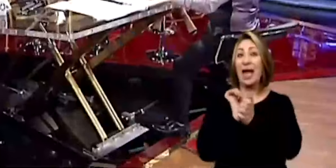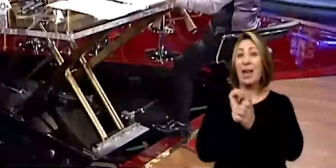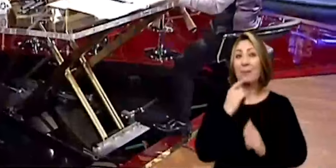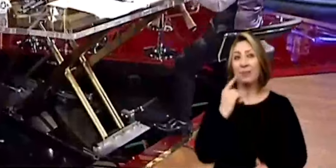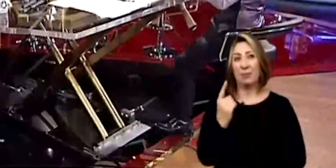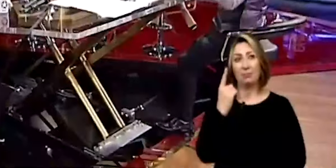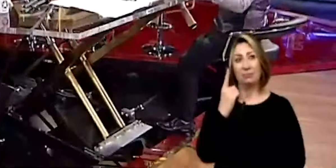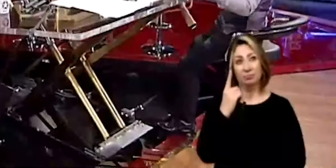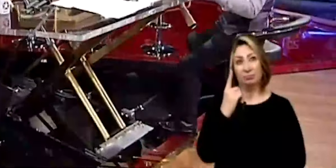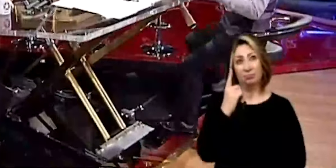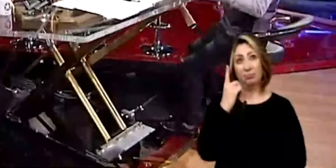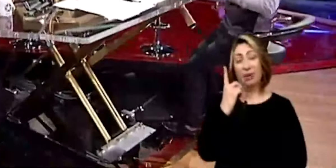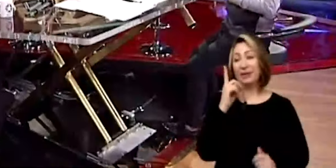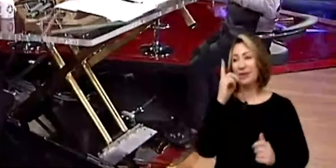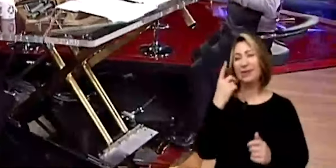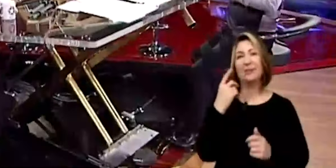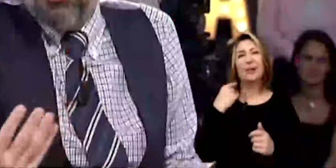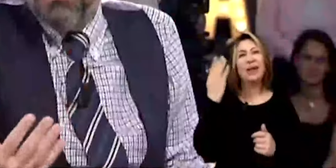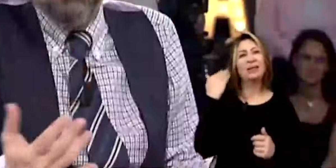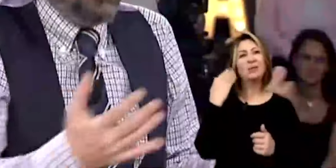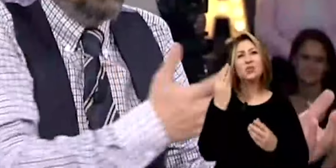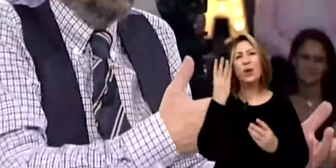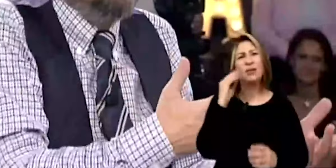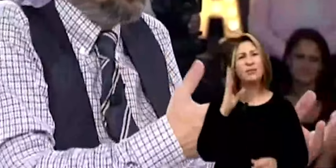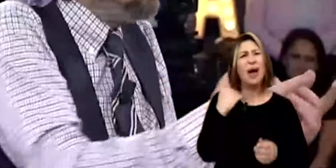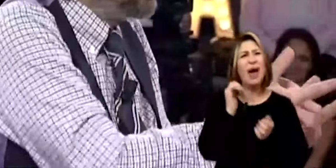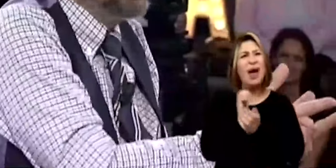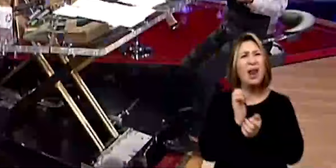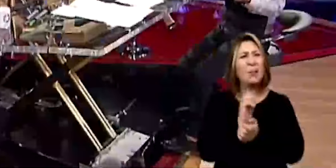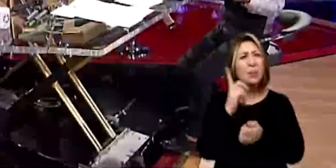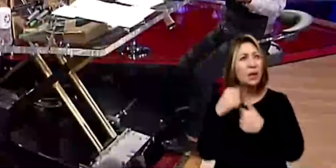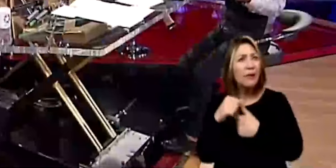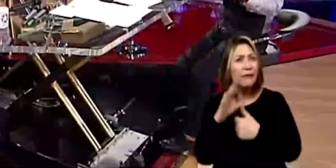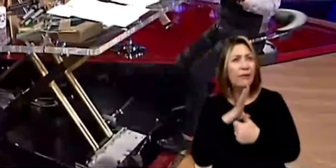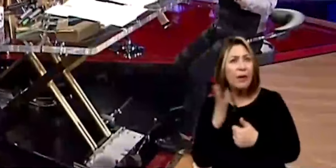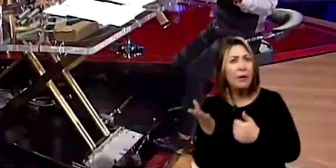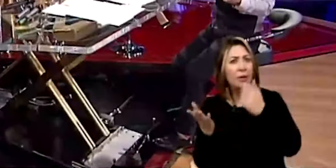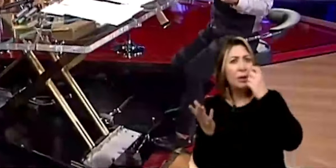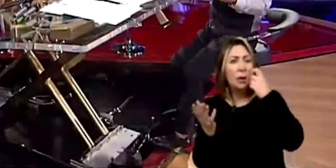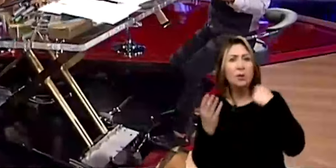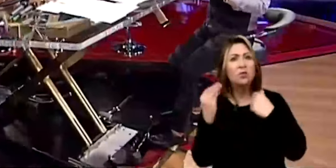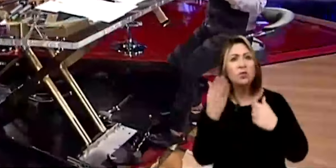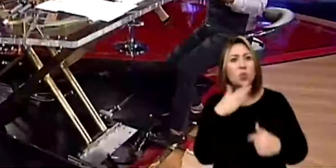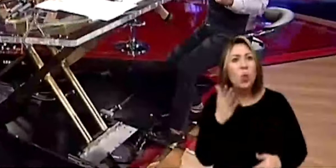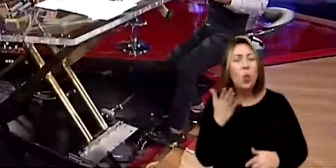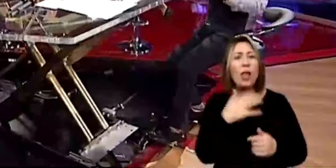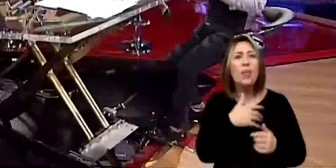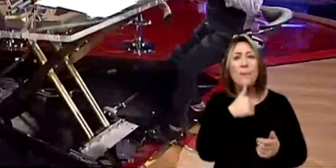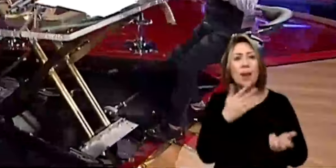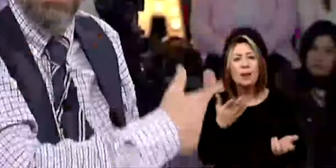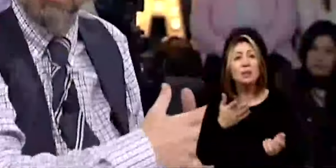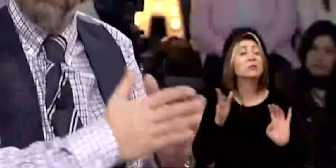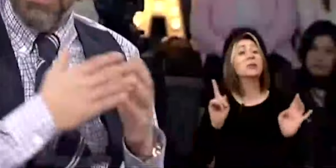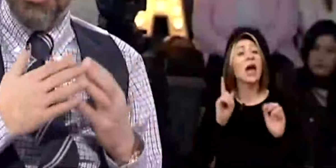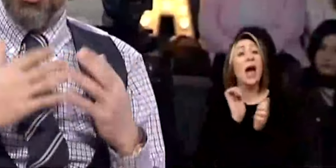Evet. Değil mi birçok şey? Evet. Yani sadece eşe, ben eskiden çok anlamadım. Mesela ailem diyor. Bir tek karın var kardeş. Olsun. Yani çocuklar nerede? Annem baban nerede